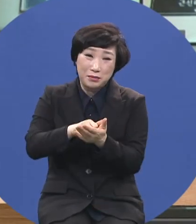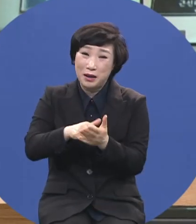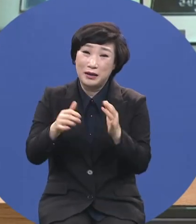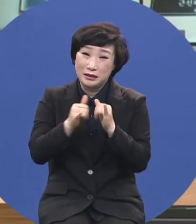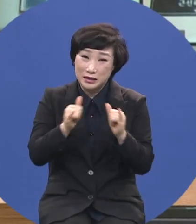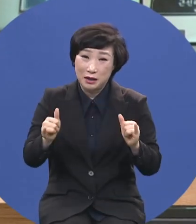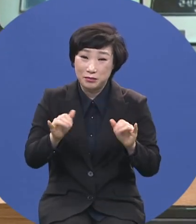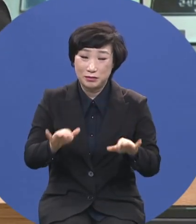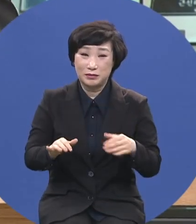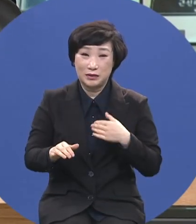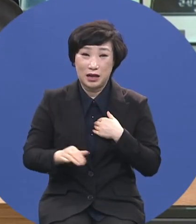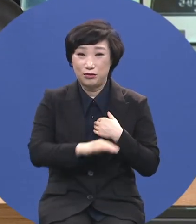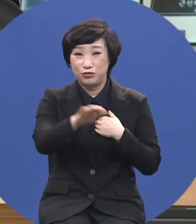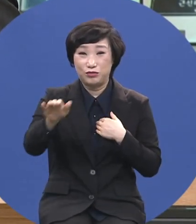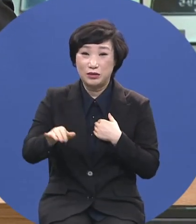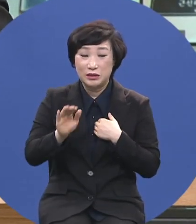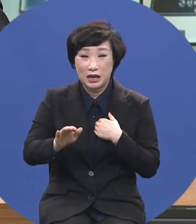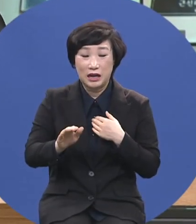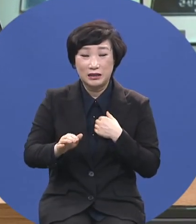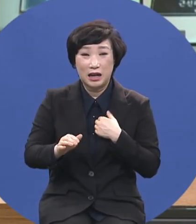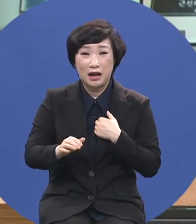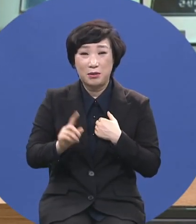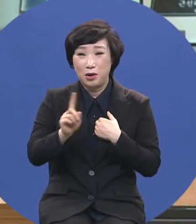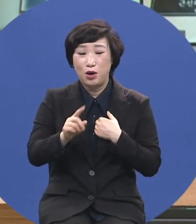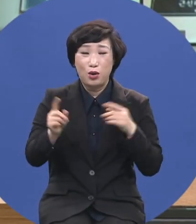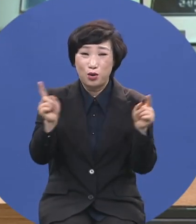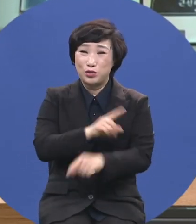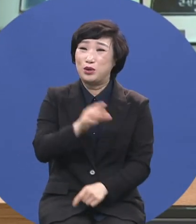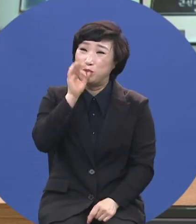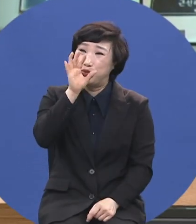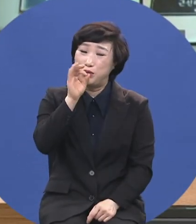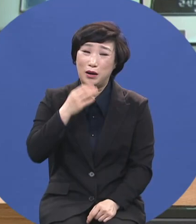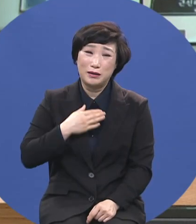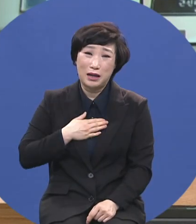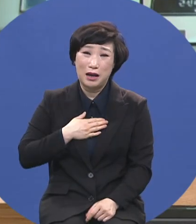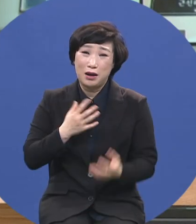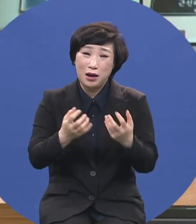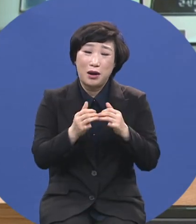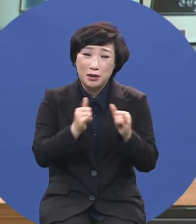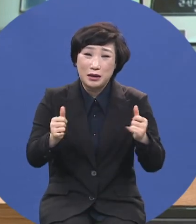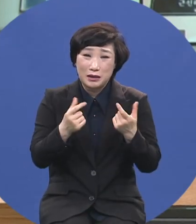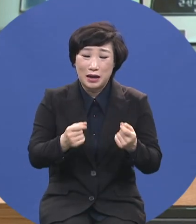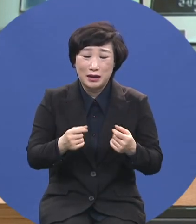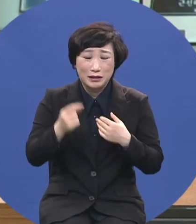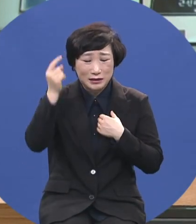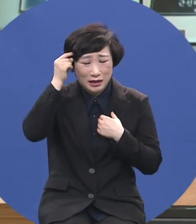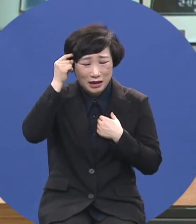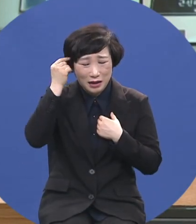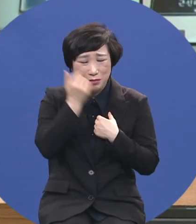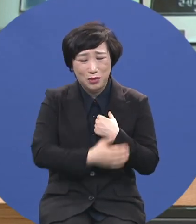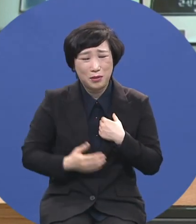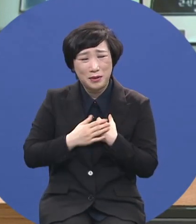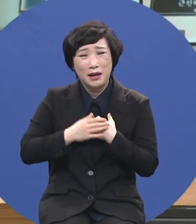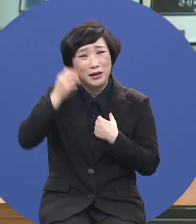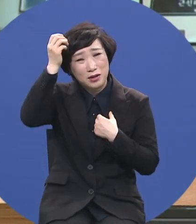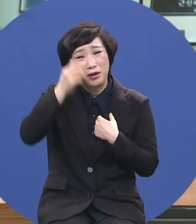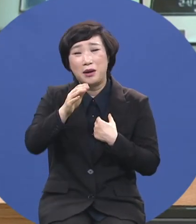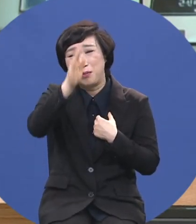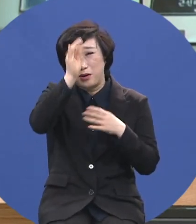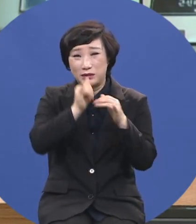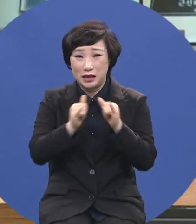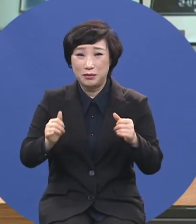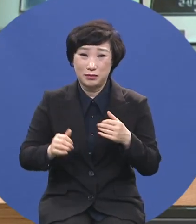자요, 우리는 정말로 내가 도무지 고칠 수 없는 나병 환자 같은 정신적 영적인 병든